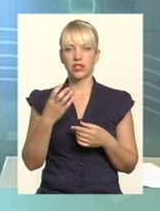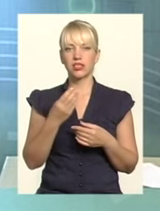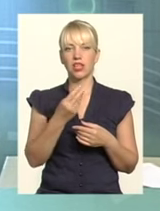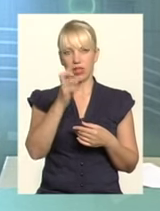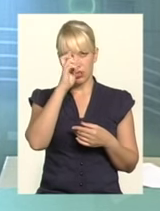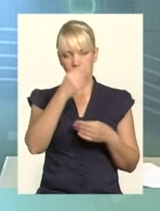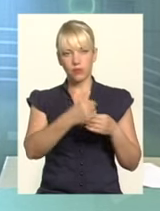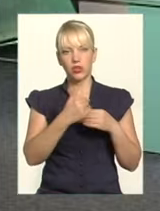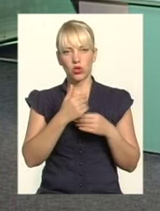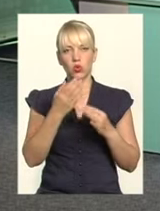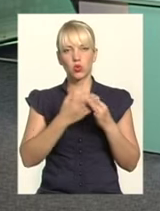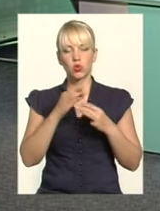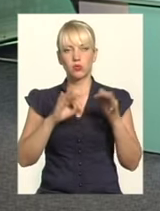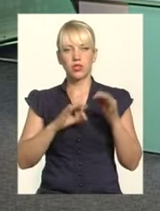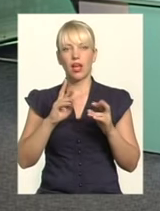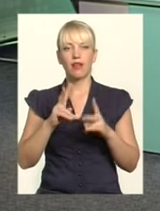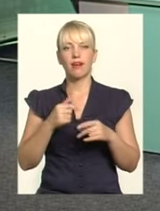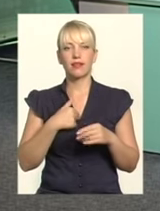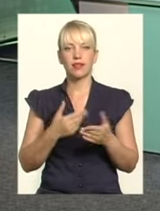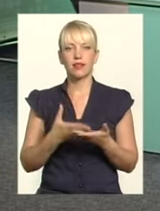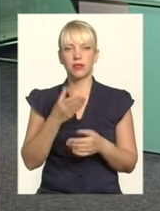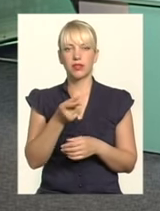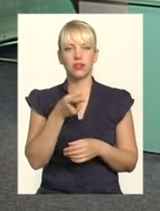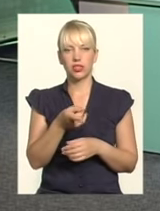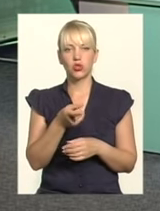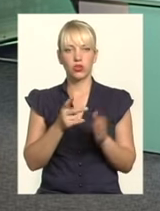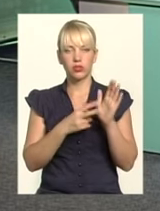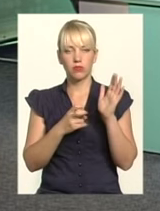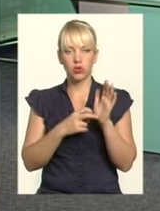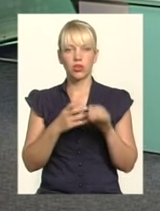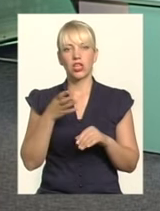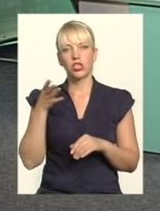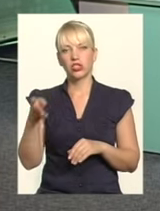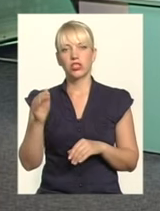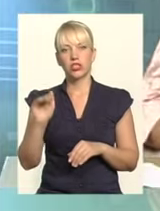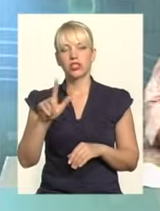я маю заплатити 1700, 4 тисячі в місяць за газ?